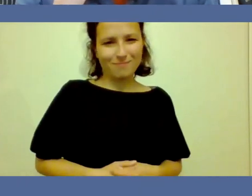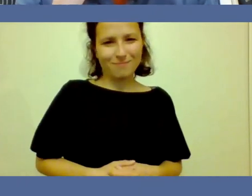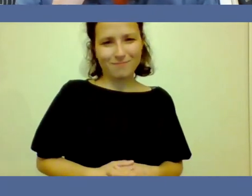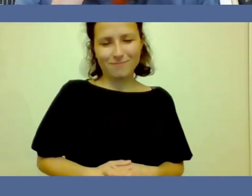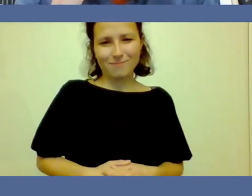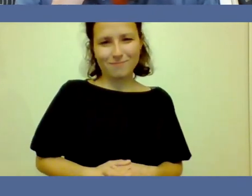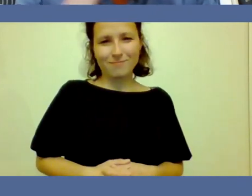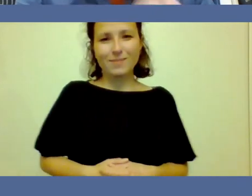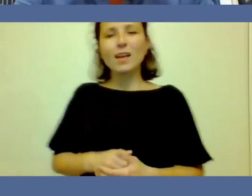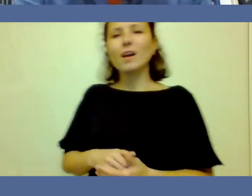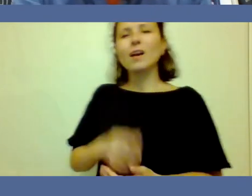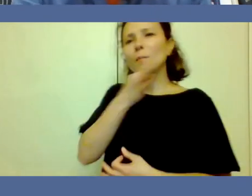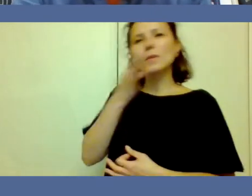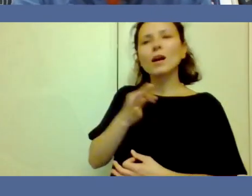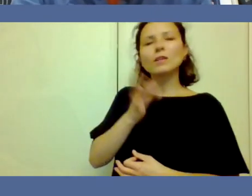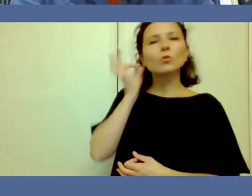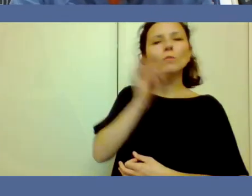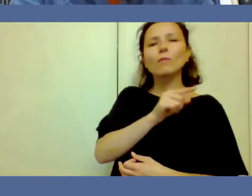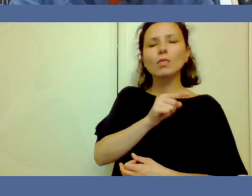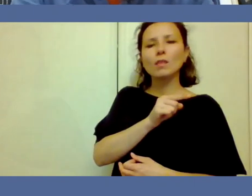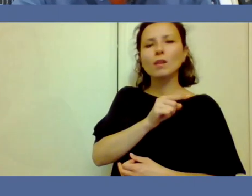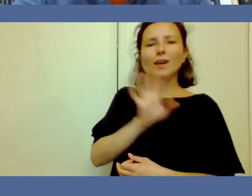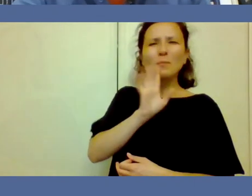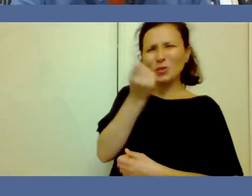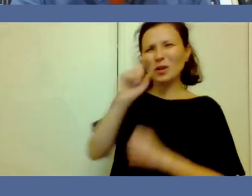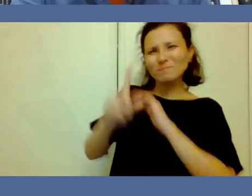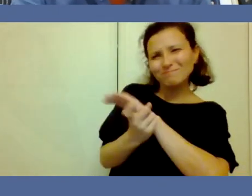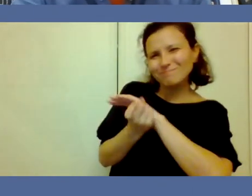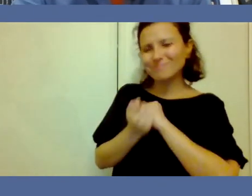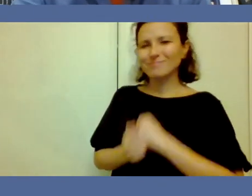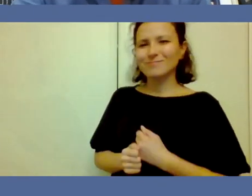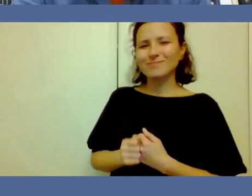Od Violetty, którego, a chyba takie podchwytliwe będzie teraz,